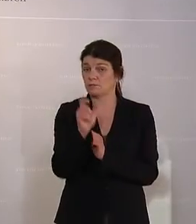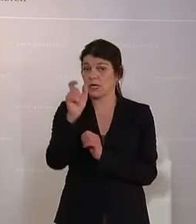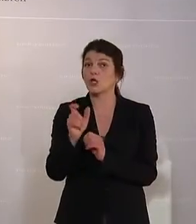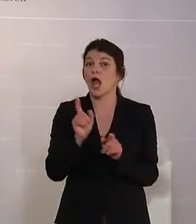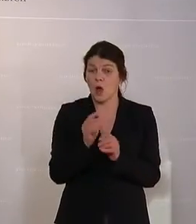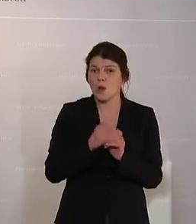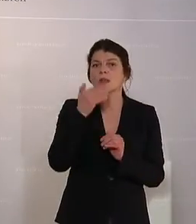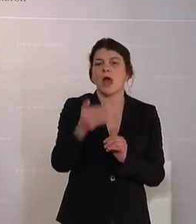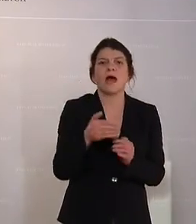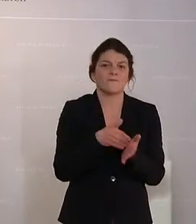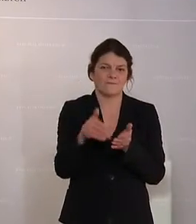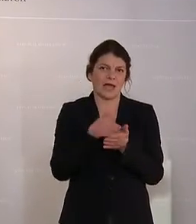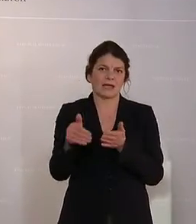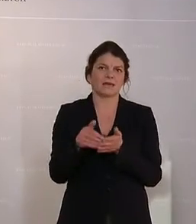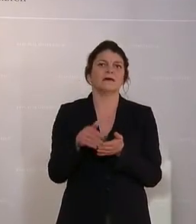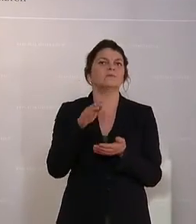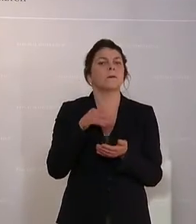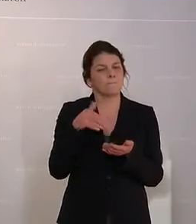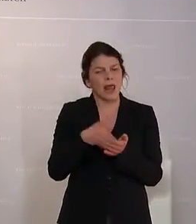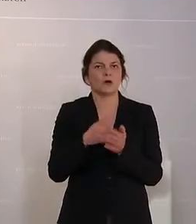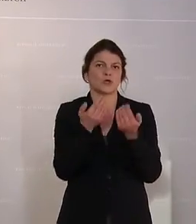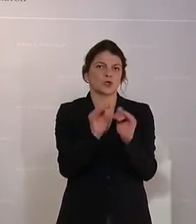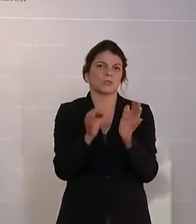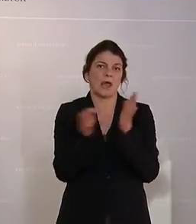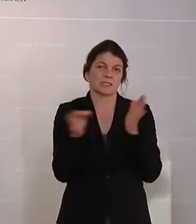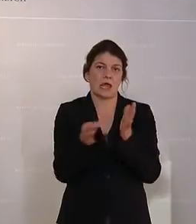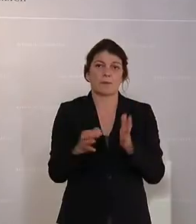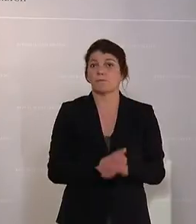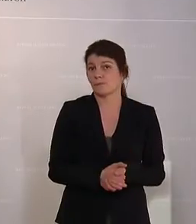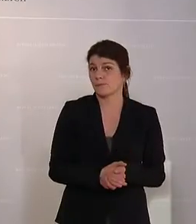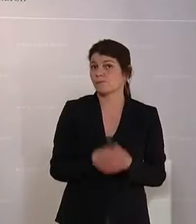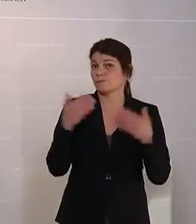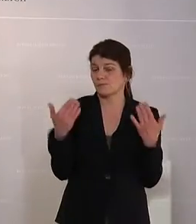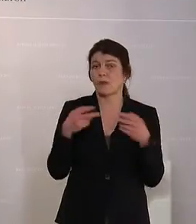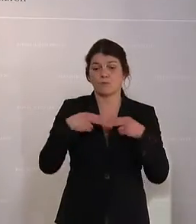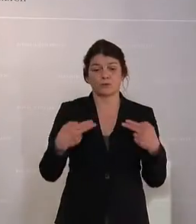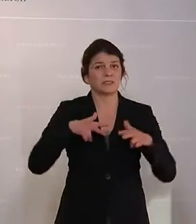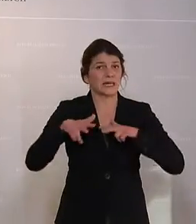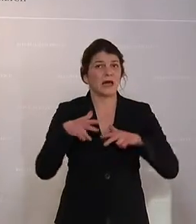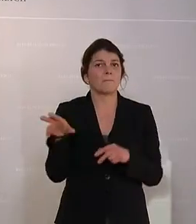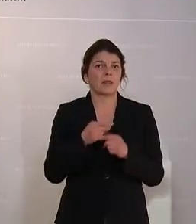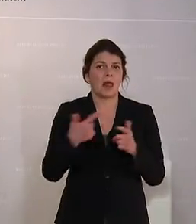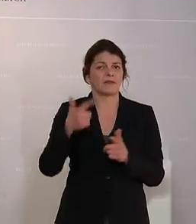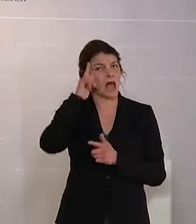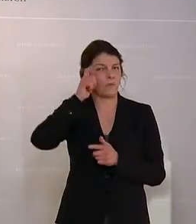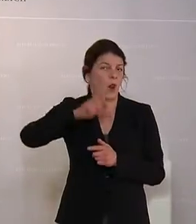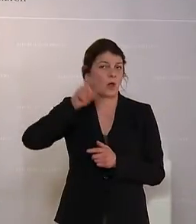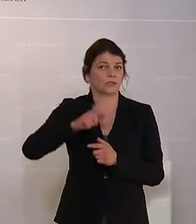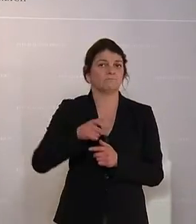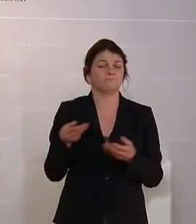danach weiterhin Schutzmaßnahmen brauchen. Darauf hat sich die Bundesregierung mit den